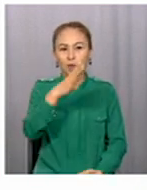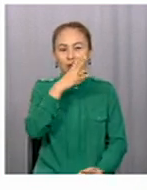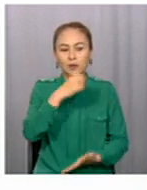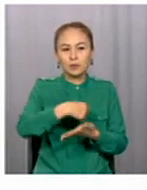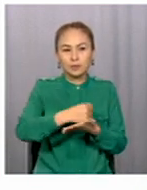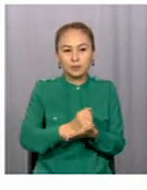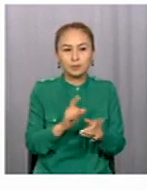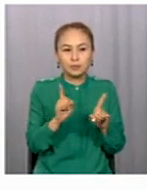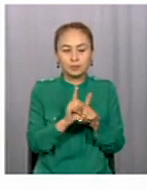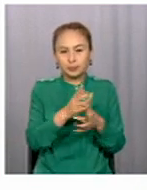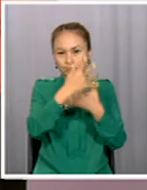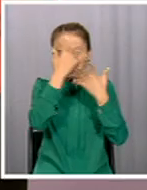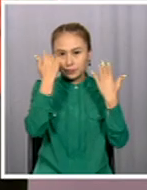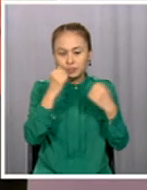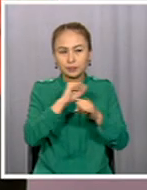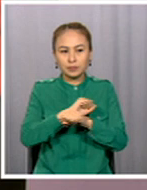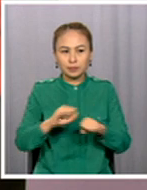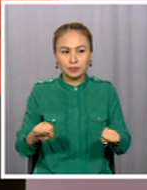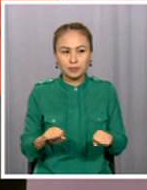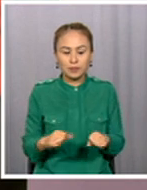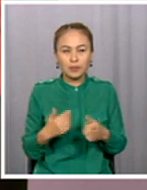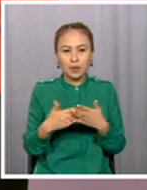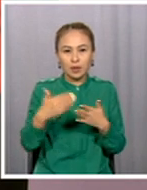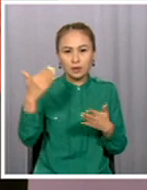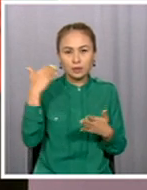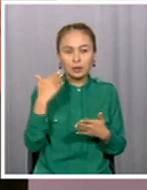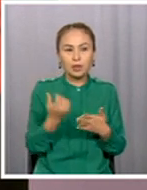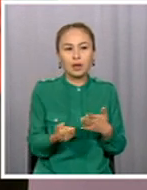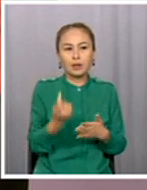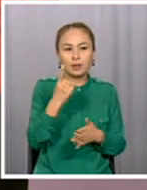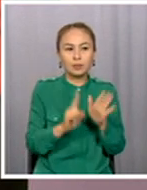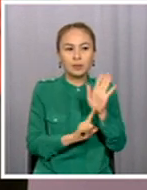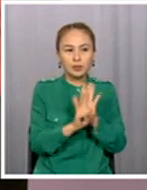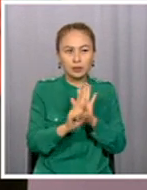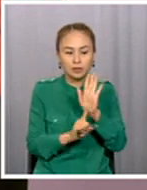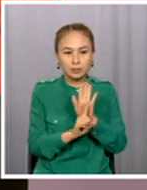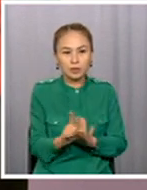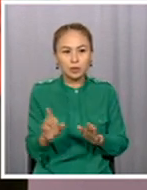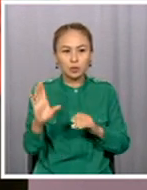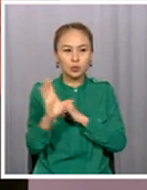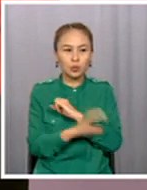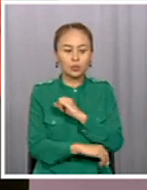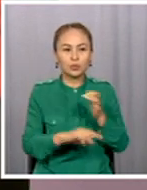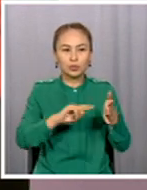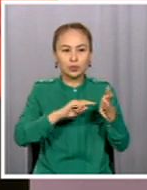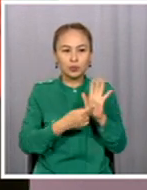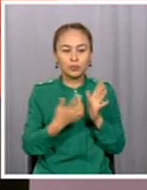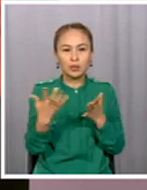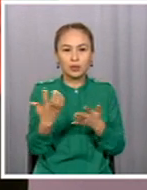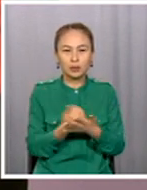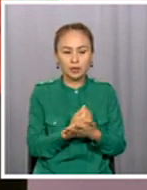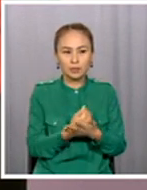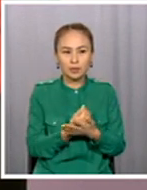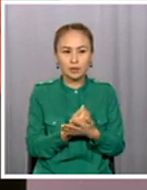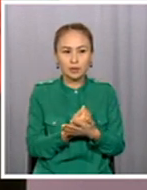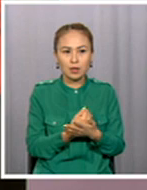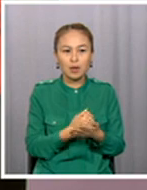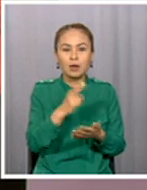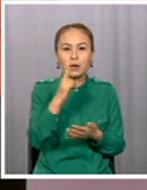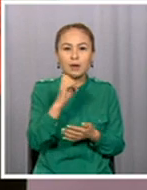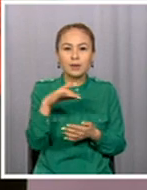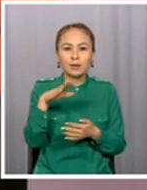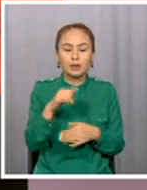де ұмытпаған жөн. Алдымен қайдан бастайтынымызды және соңғы нүктемізді анықтаймыз. Карта